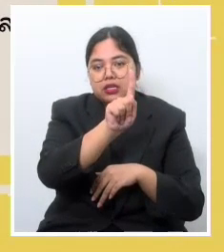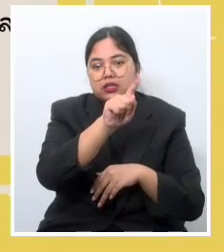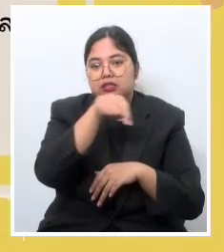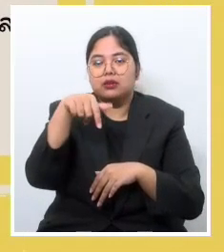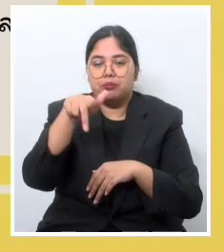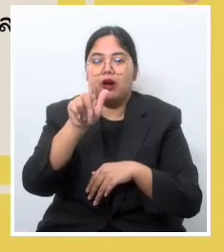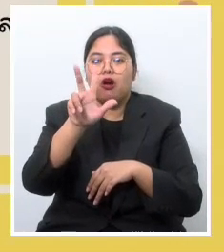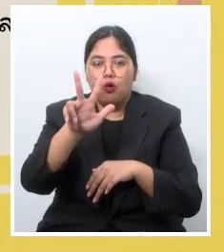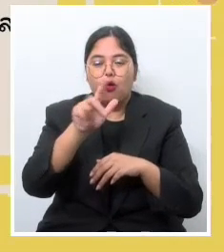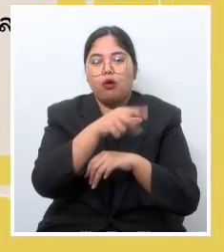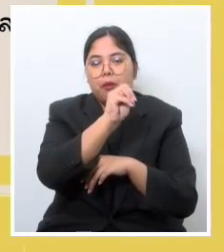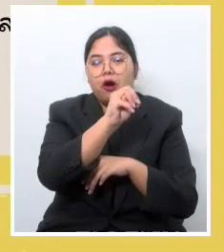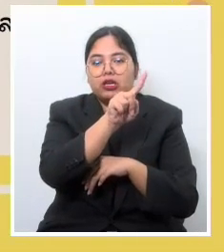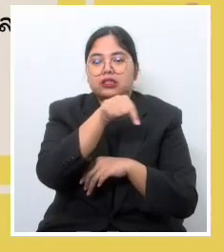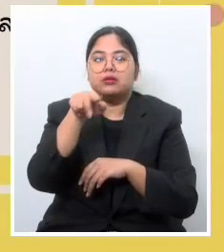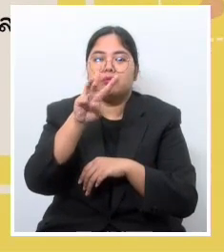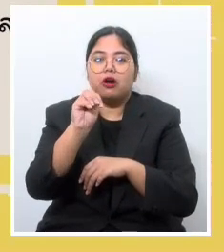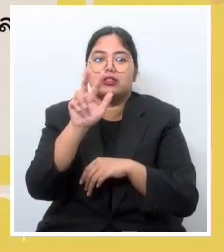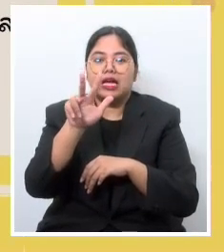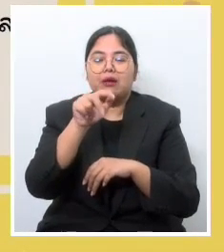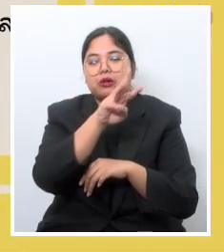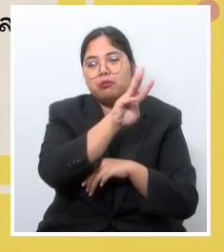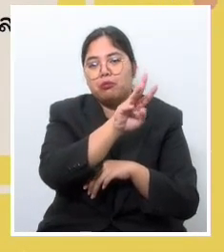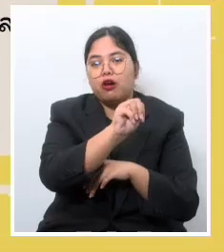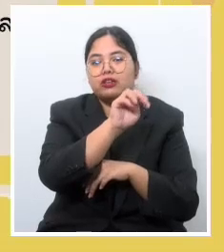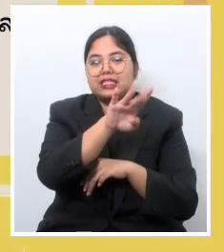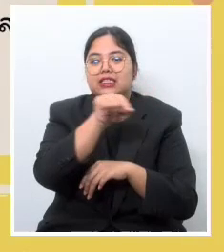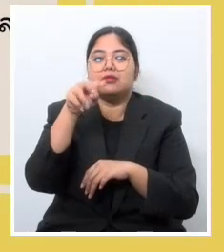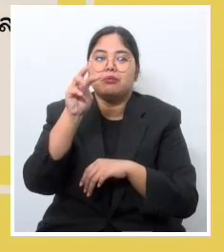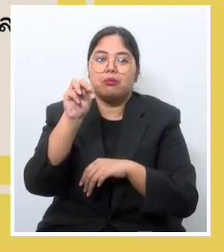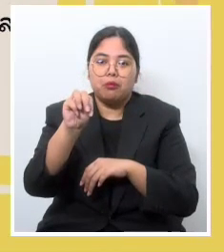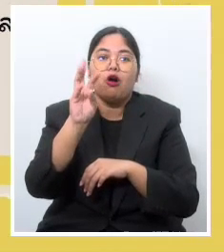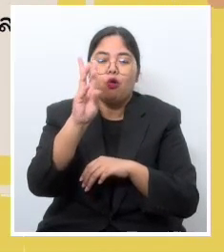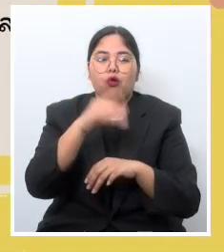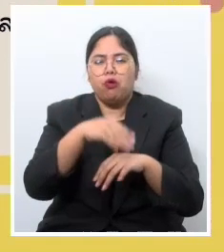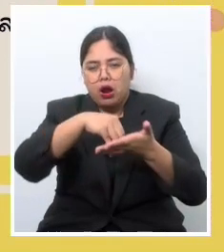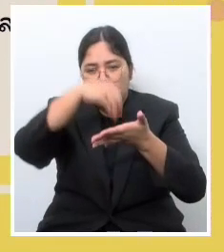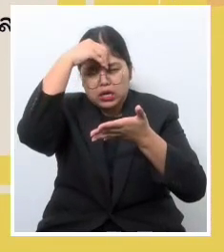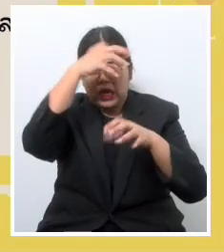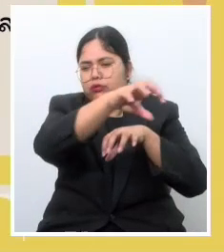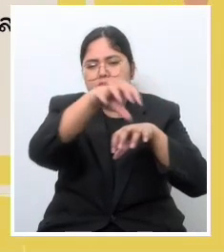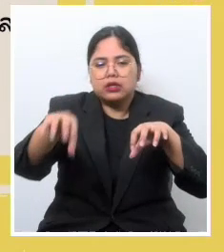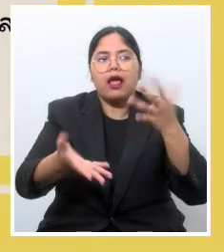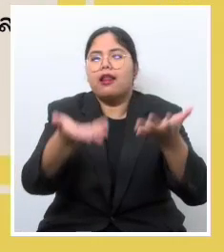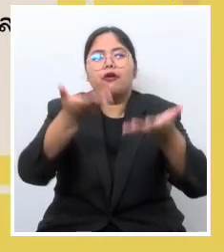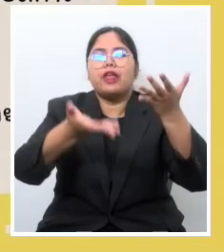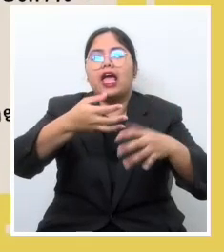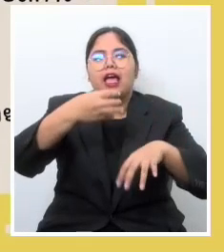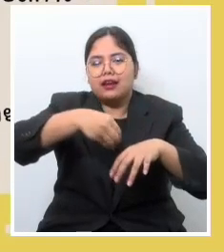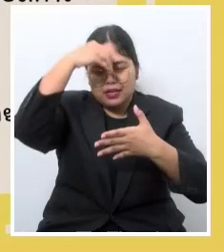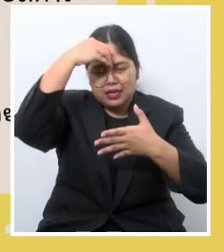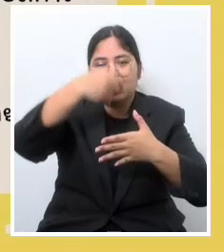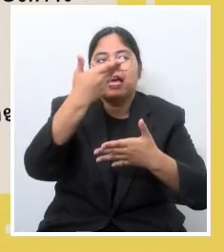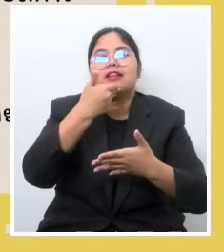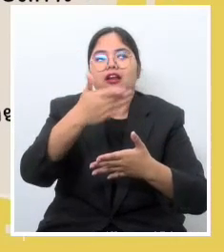ปีที่ 3และมัธยมศึกษาปีที่ 6และมีการจัดการศึกษาให้มีการเรียนรู้เกิดขึ้นได้ทุกที่ทุกเวลาในชีวิตประจำวันการ